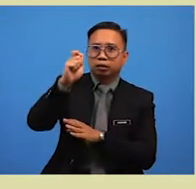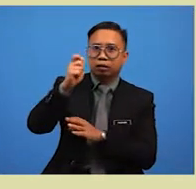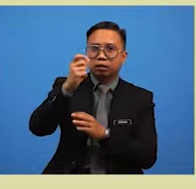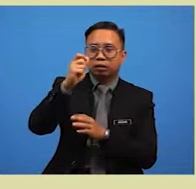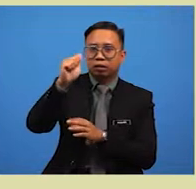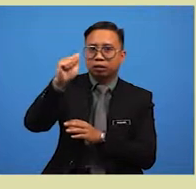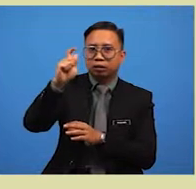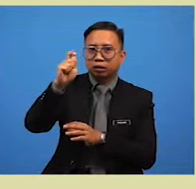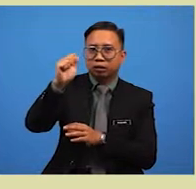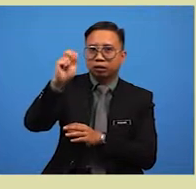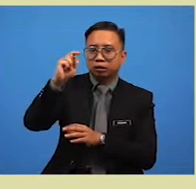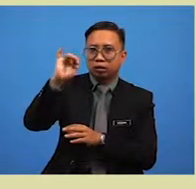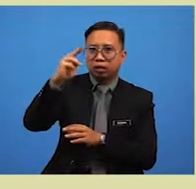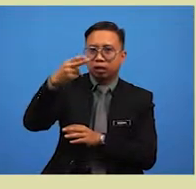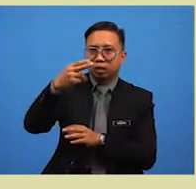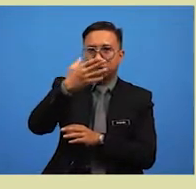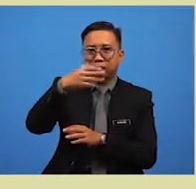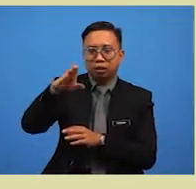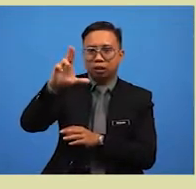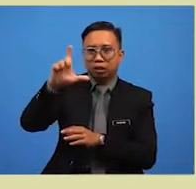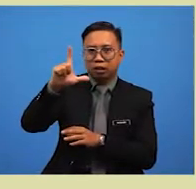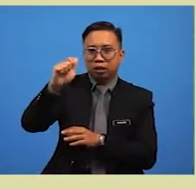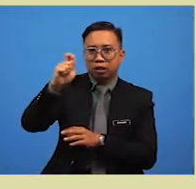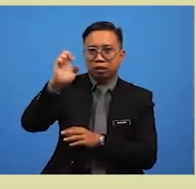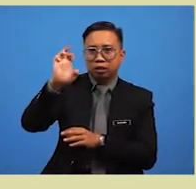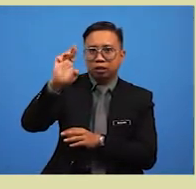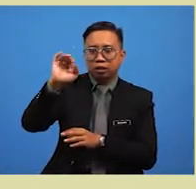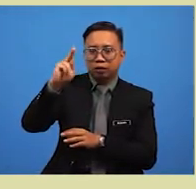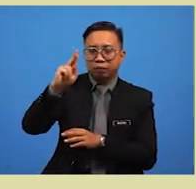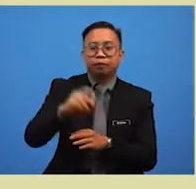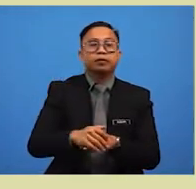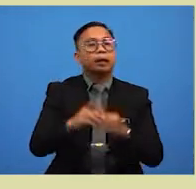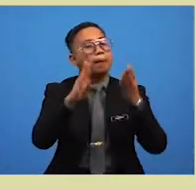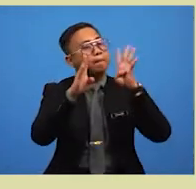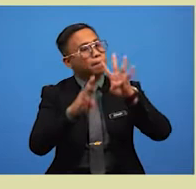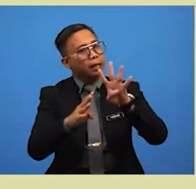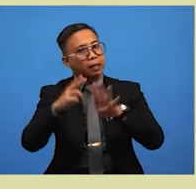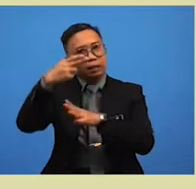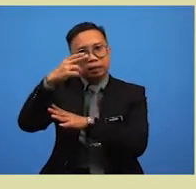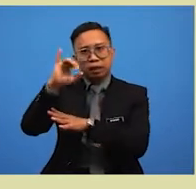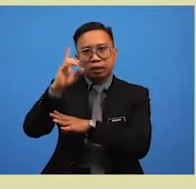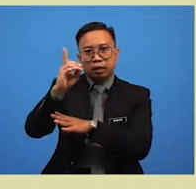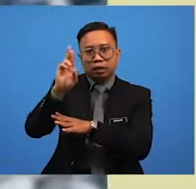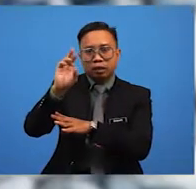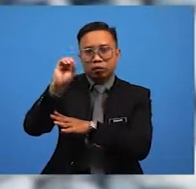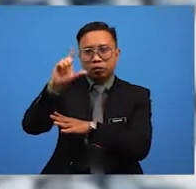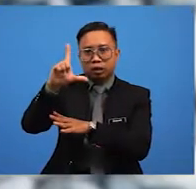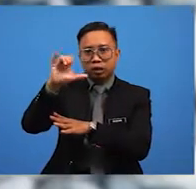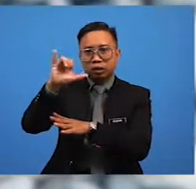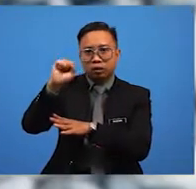kanelaterit berwarna merah coklat. Proses keempat ialah hidrolisis. Apabila proses hidrolisis